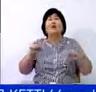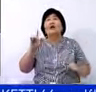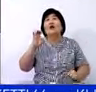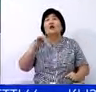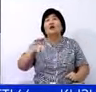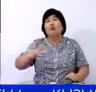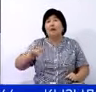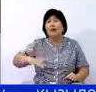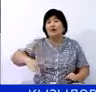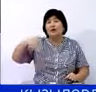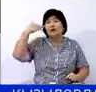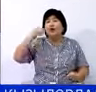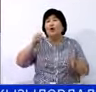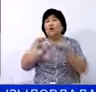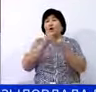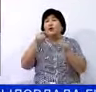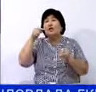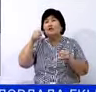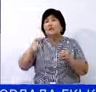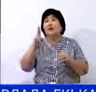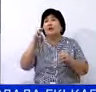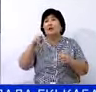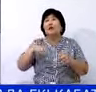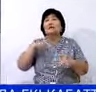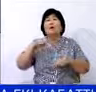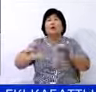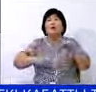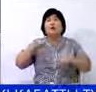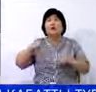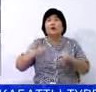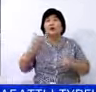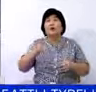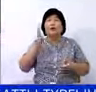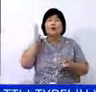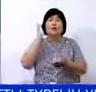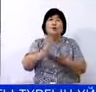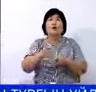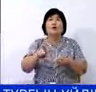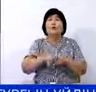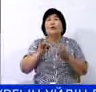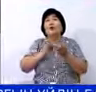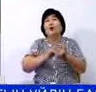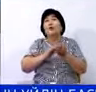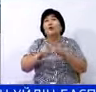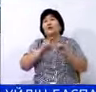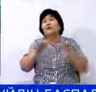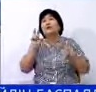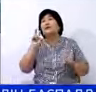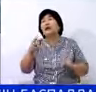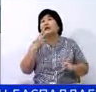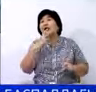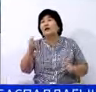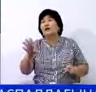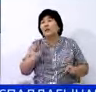бала күнгі арманы. 10 күнде 1000 шақырым қашықтықты жүріп өткен марафоншы күре жолдың бойындағы туристік нысандарды айналып